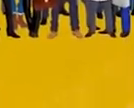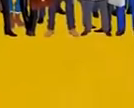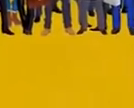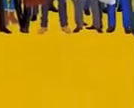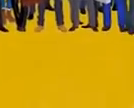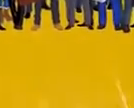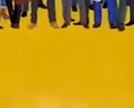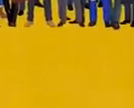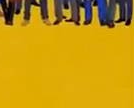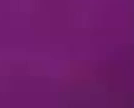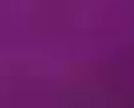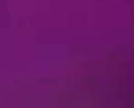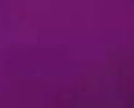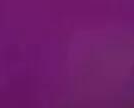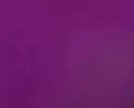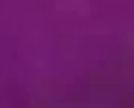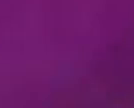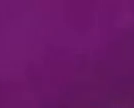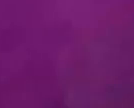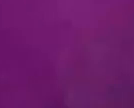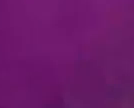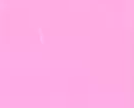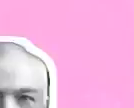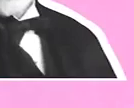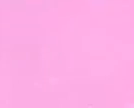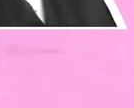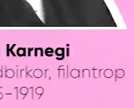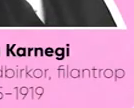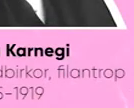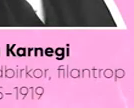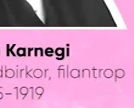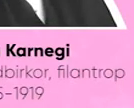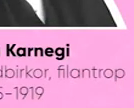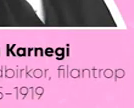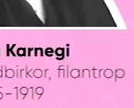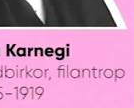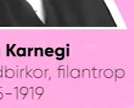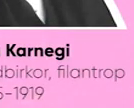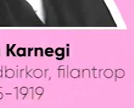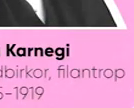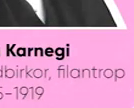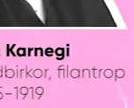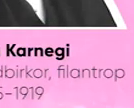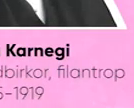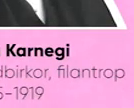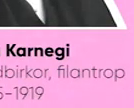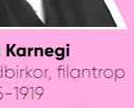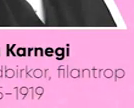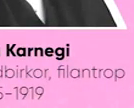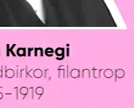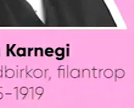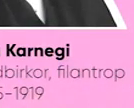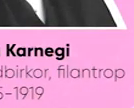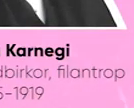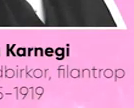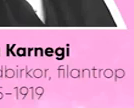бошқарганда ўзингиз намуна бўлинг. Одамлар билан ўзаро муносабат, одамлар билан ишлаш қум ичидан тилла излашга ўхшайди. Томоғингни